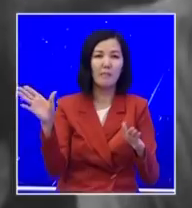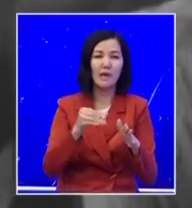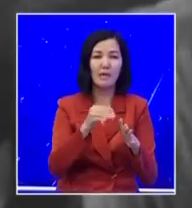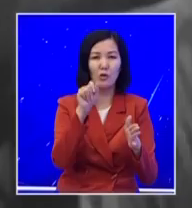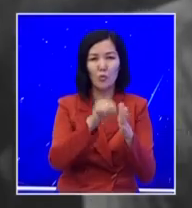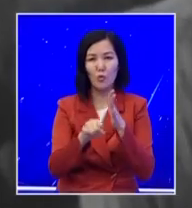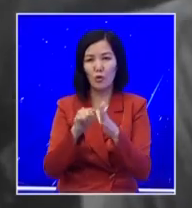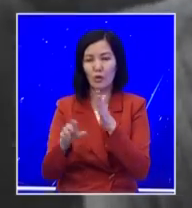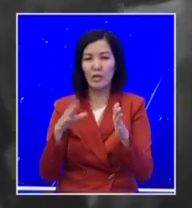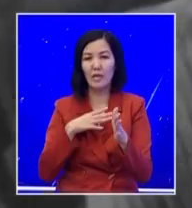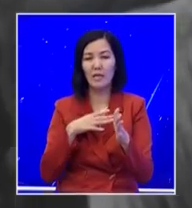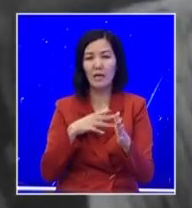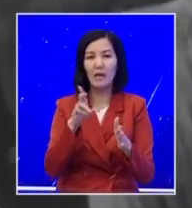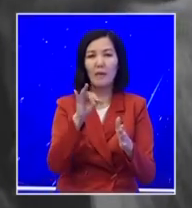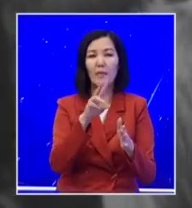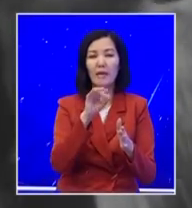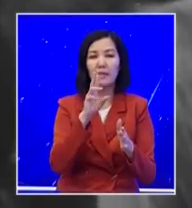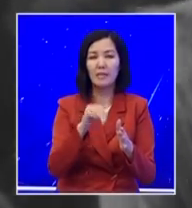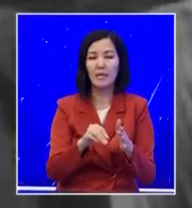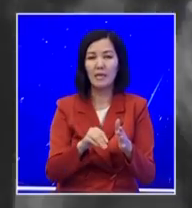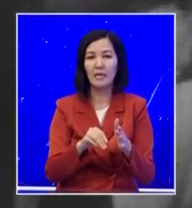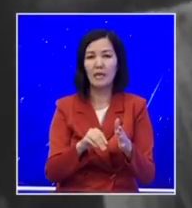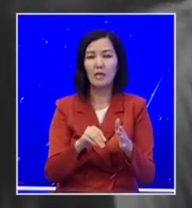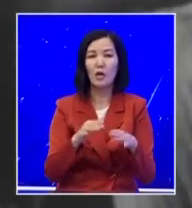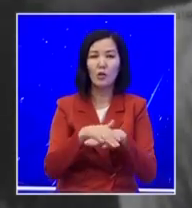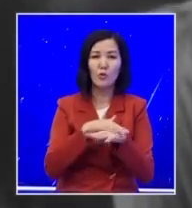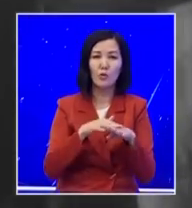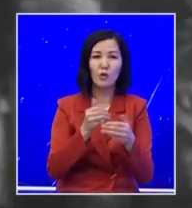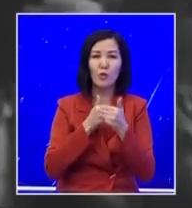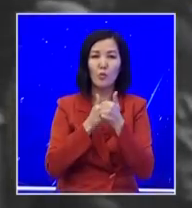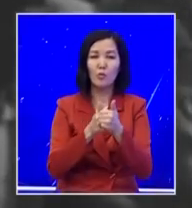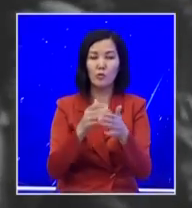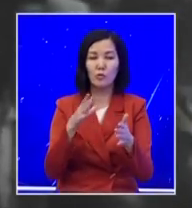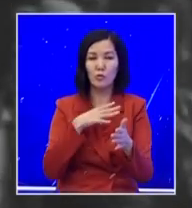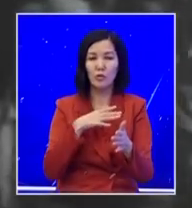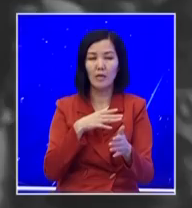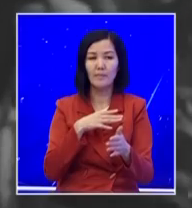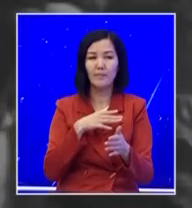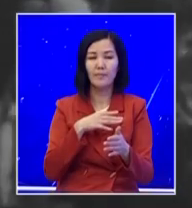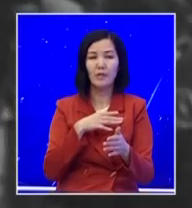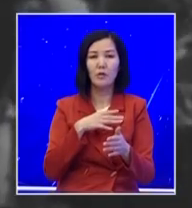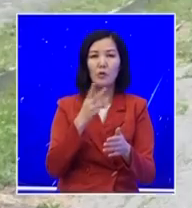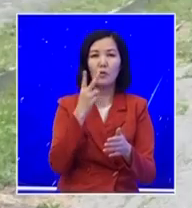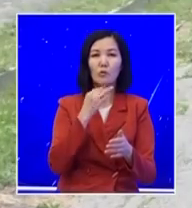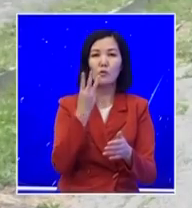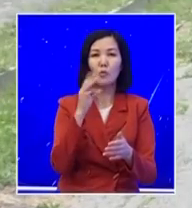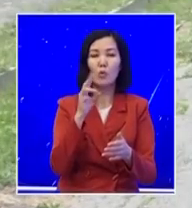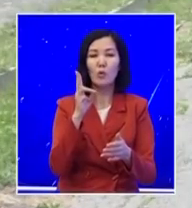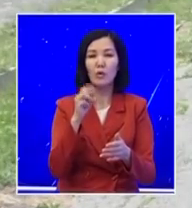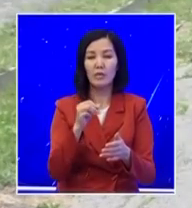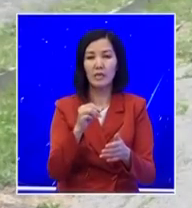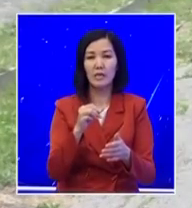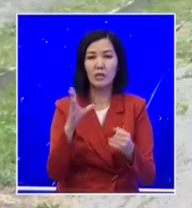өңірінде Байсейіт, Сөгеті және Малыбай ауылының тұрғындары қуғын сүргінге ұшыраған. Шон жақта дүбін асу деген асу болған